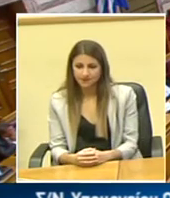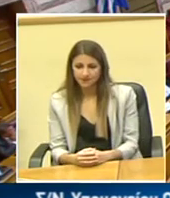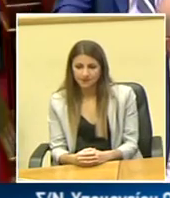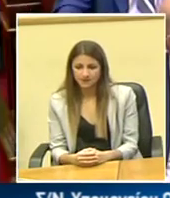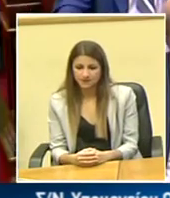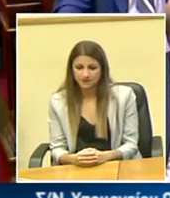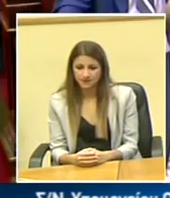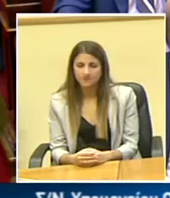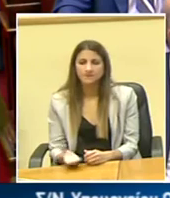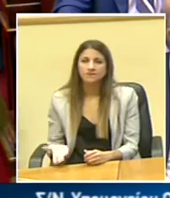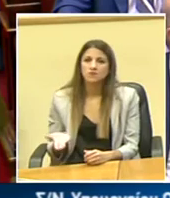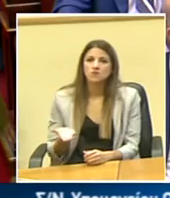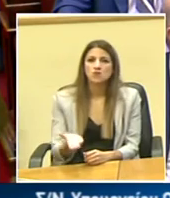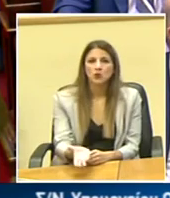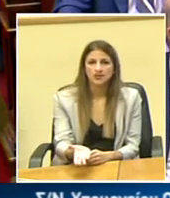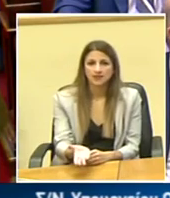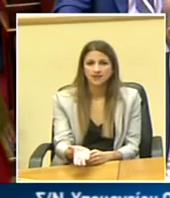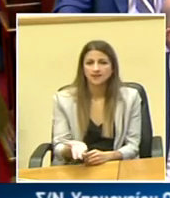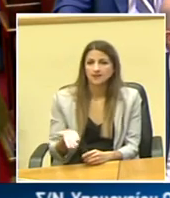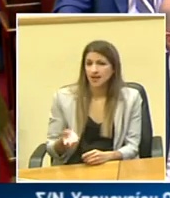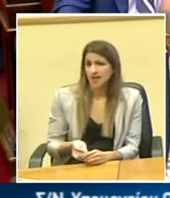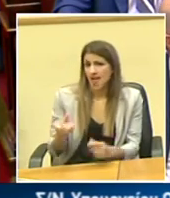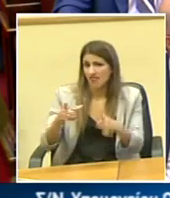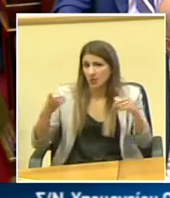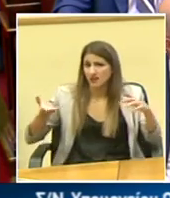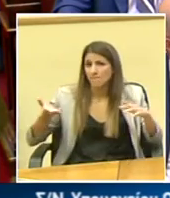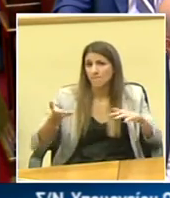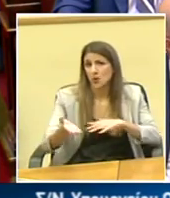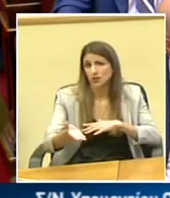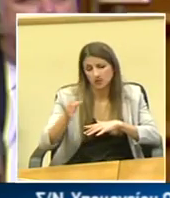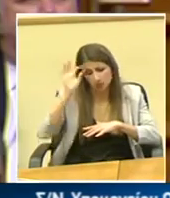η πρόταση δυσπιστίας που καταθέτεται σήμερα